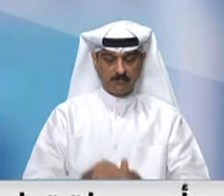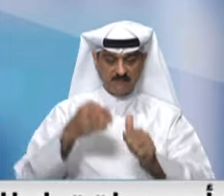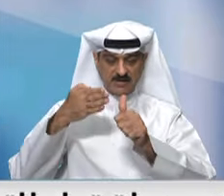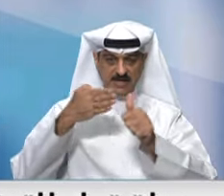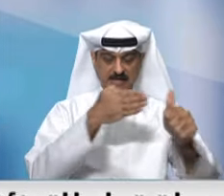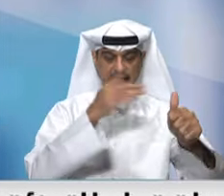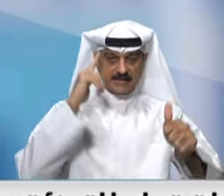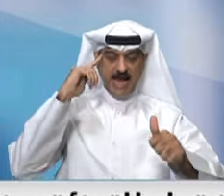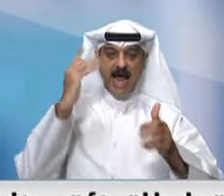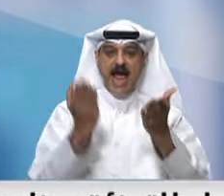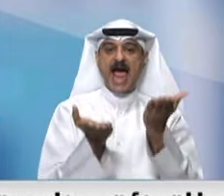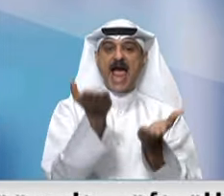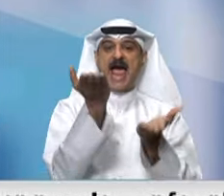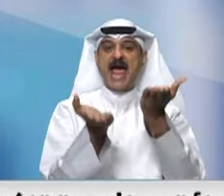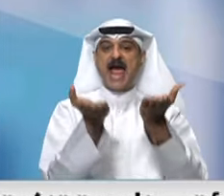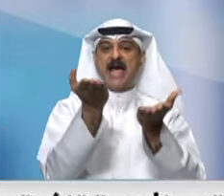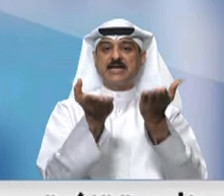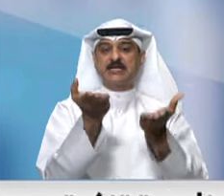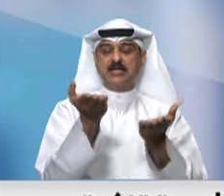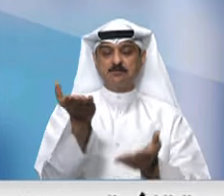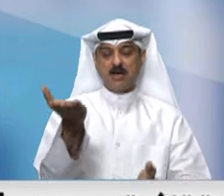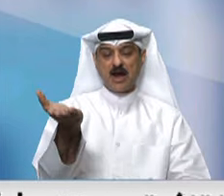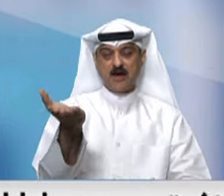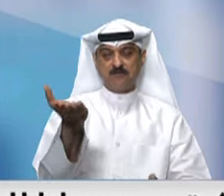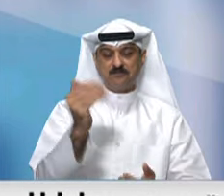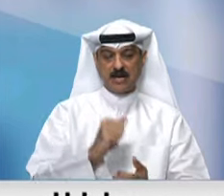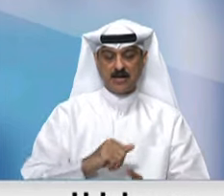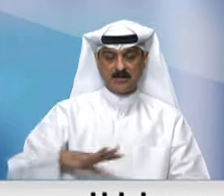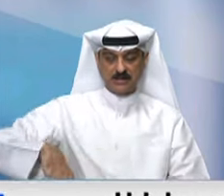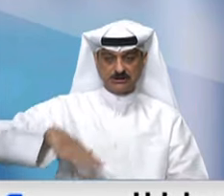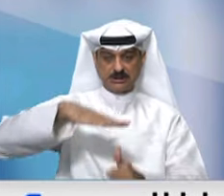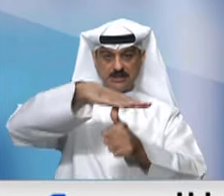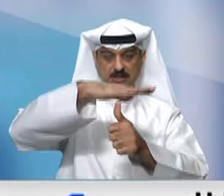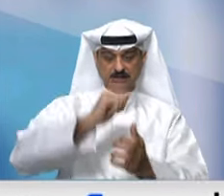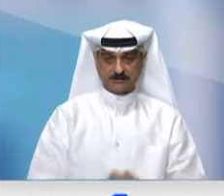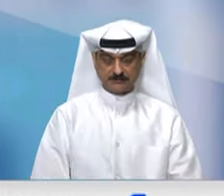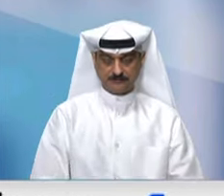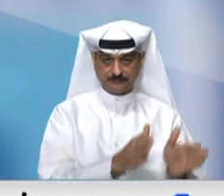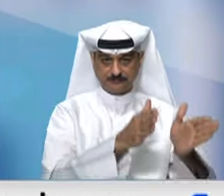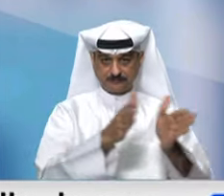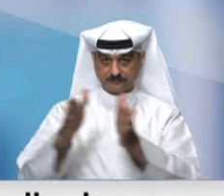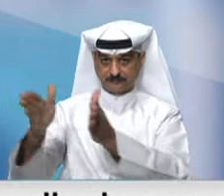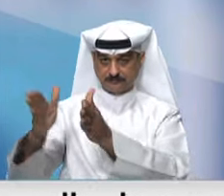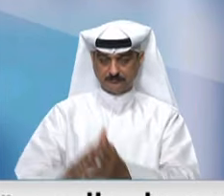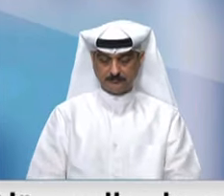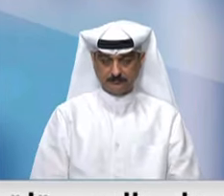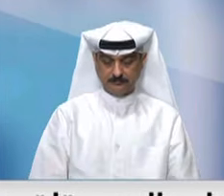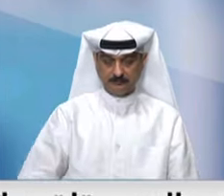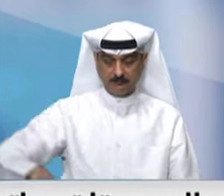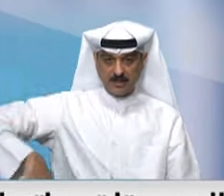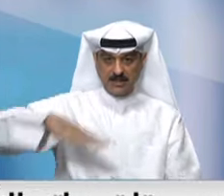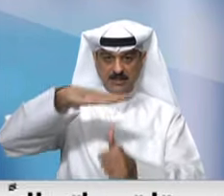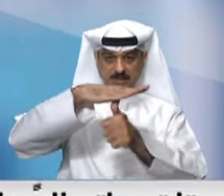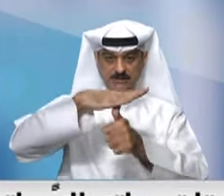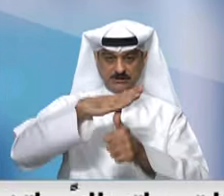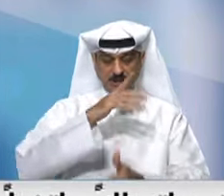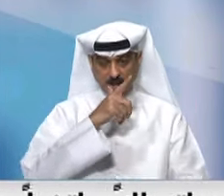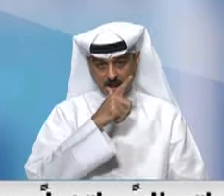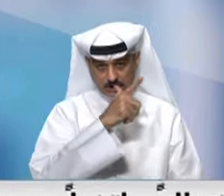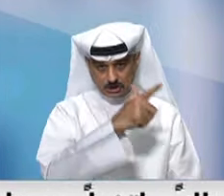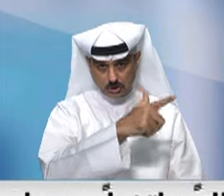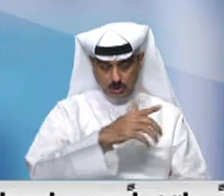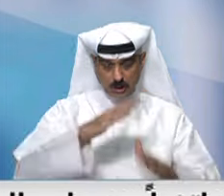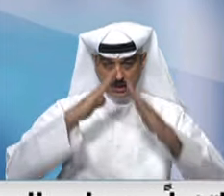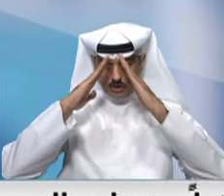ظل القياده الحكيمه لسموه رعاه الله هذا وقد شكر حضره صاحب السمو امير البلاد